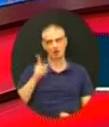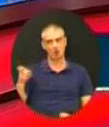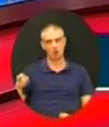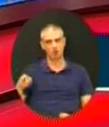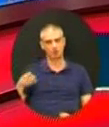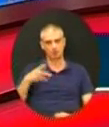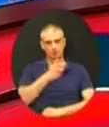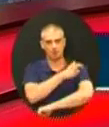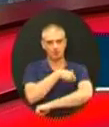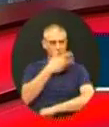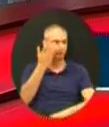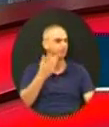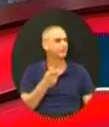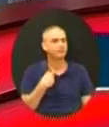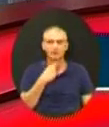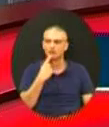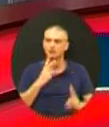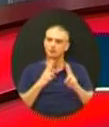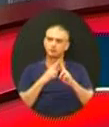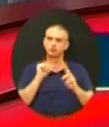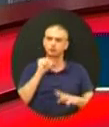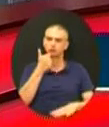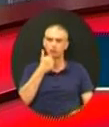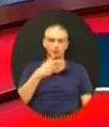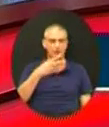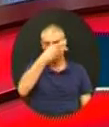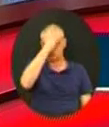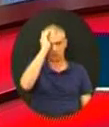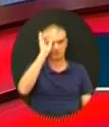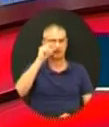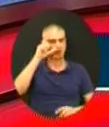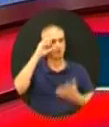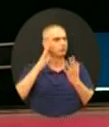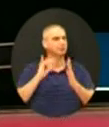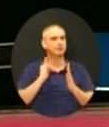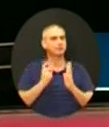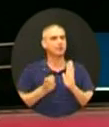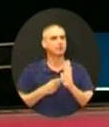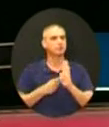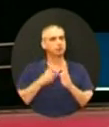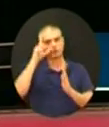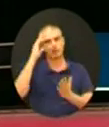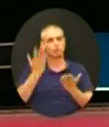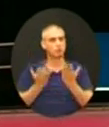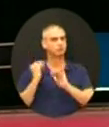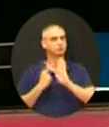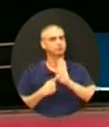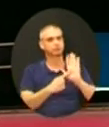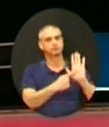הפגישה הראשונה של טראמפ ואבו מאזן. איזה דרישות אבו מאזן יציג הערב?